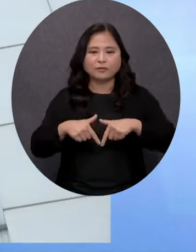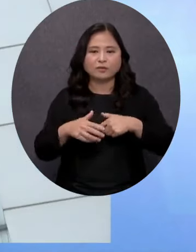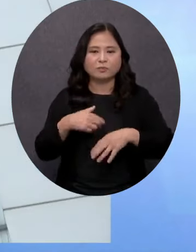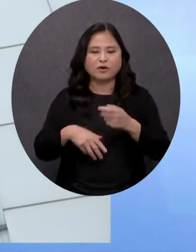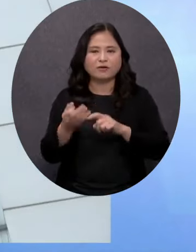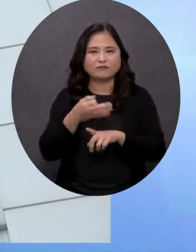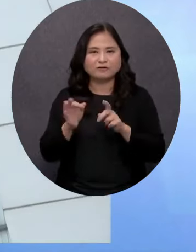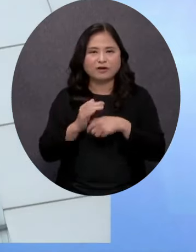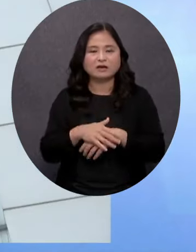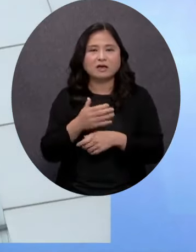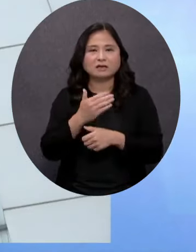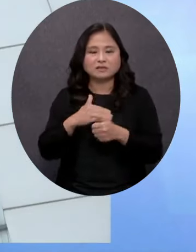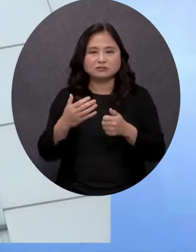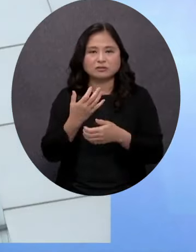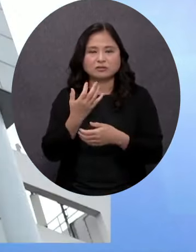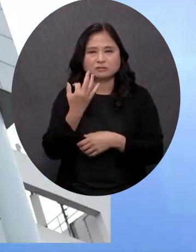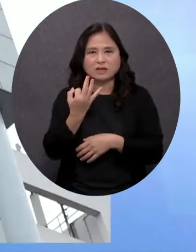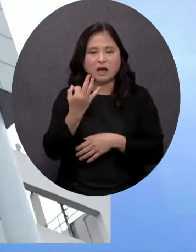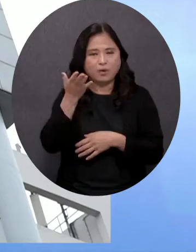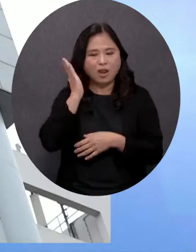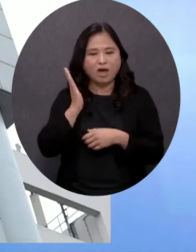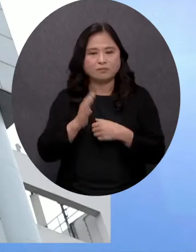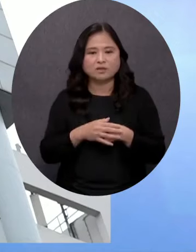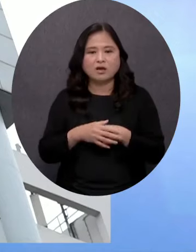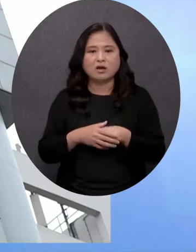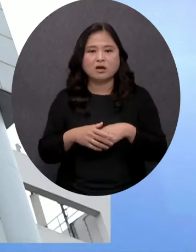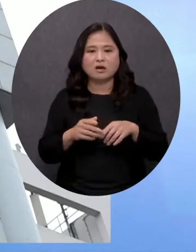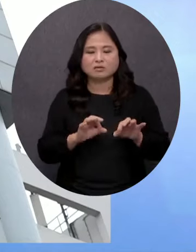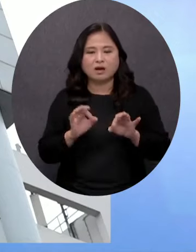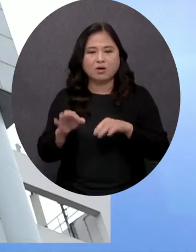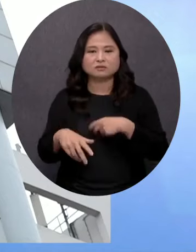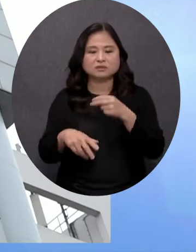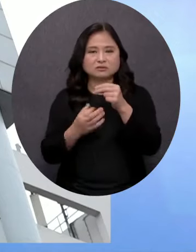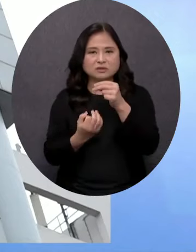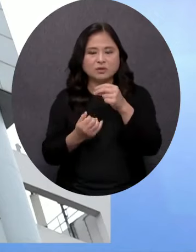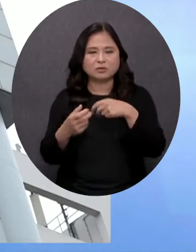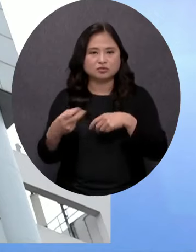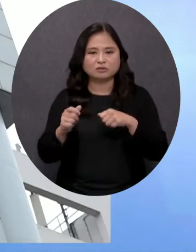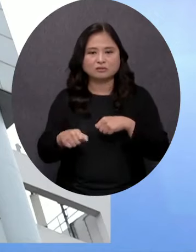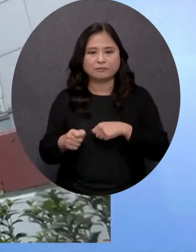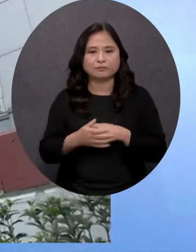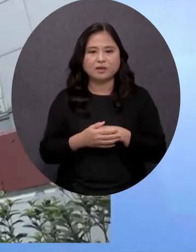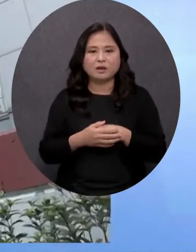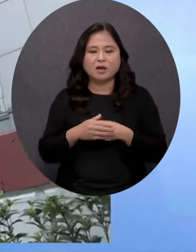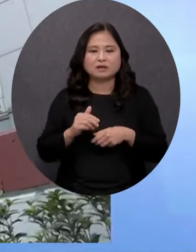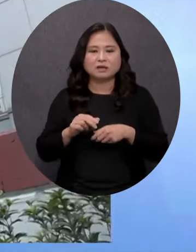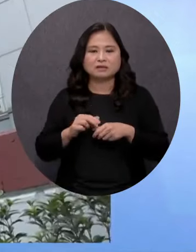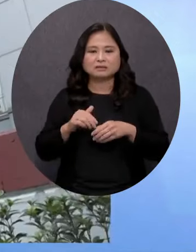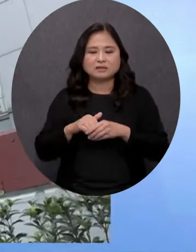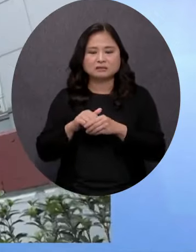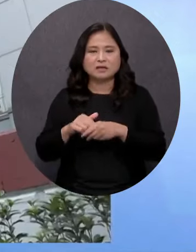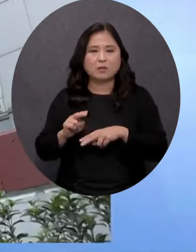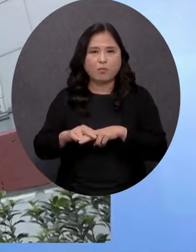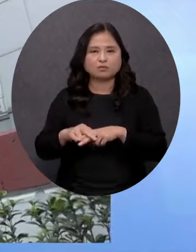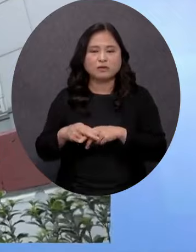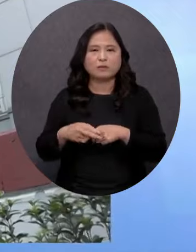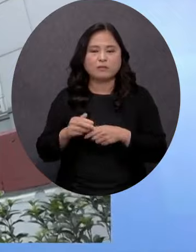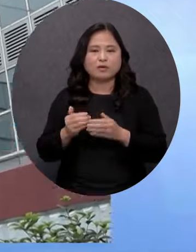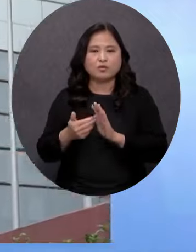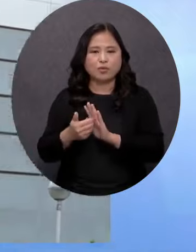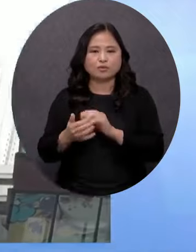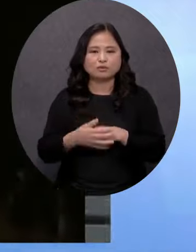死三名男子，法官将案押后至7月30号再讯，被告申请保释被拒，要还押看